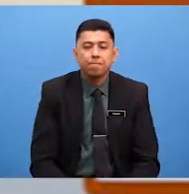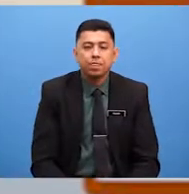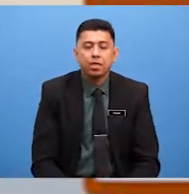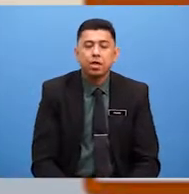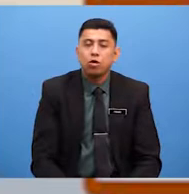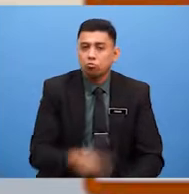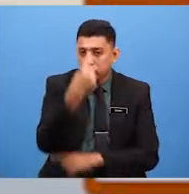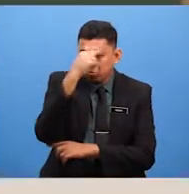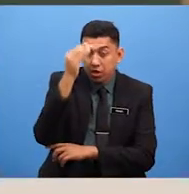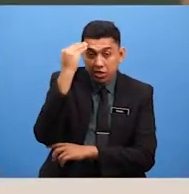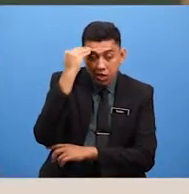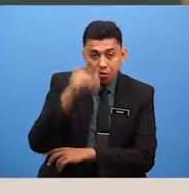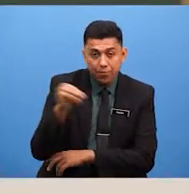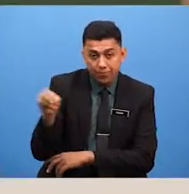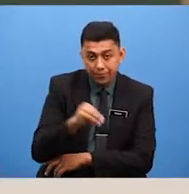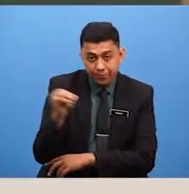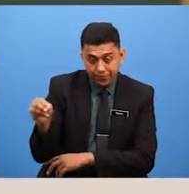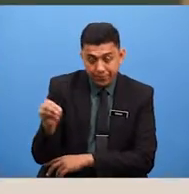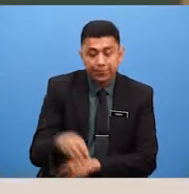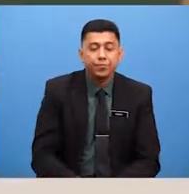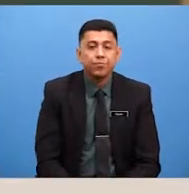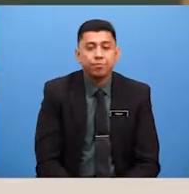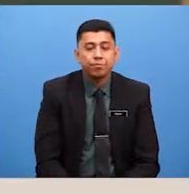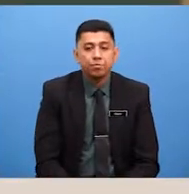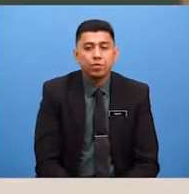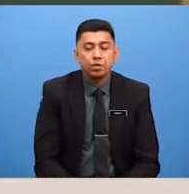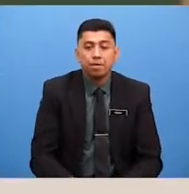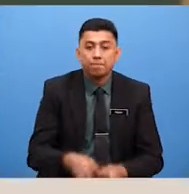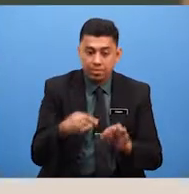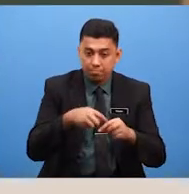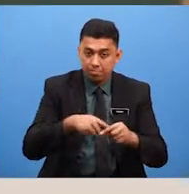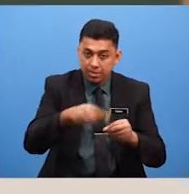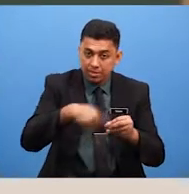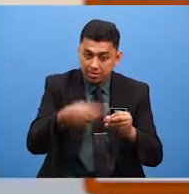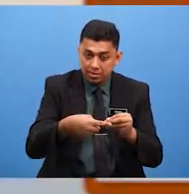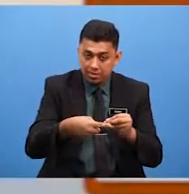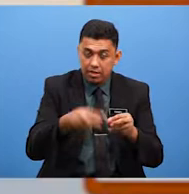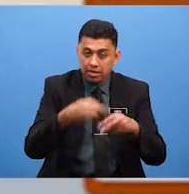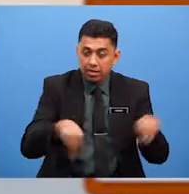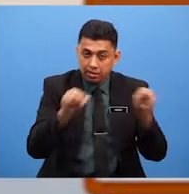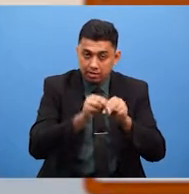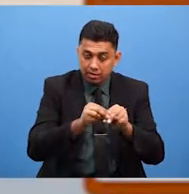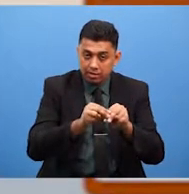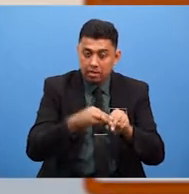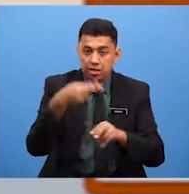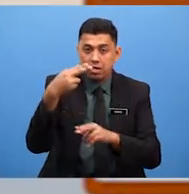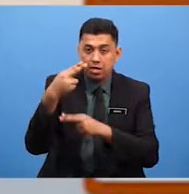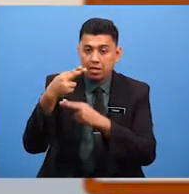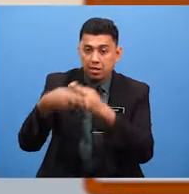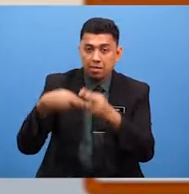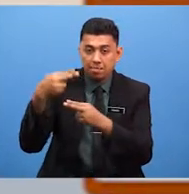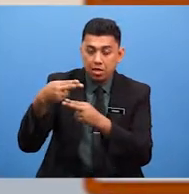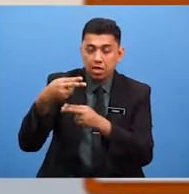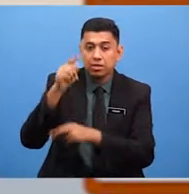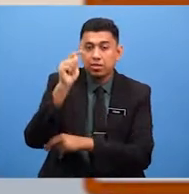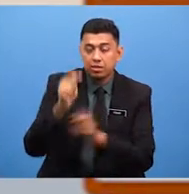pengetahuan murid-murid, kenyataan ini adalah berkaitan dengan nilai hemat tinggi